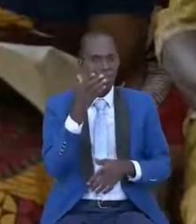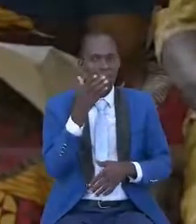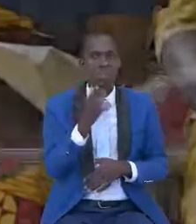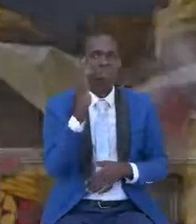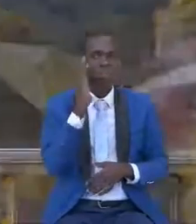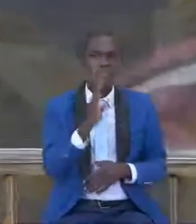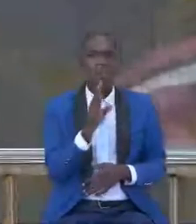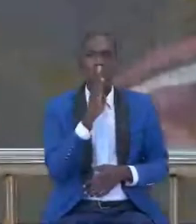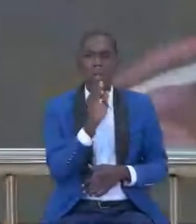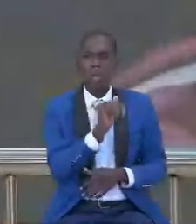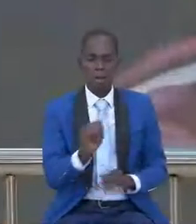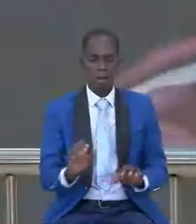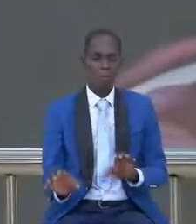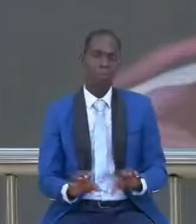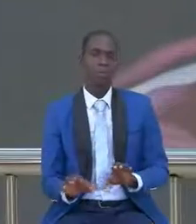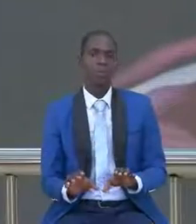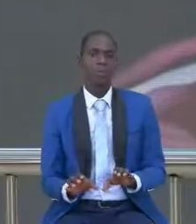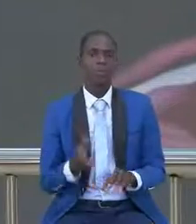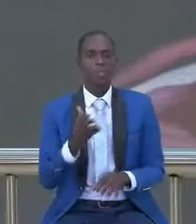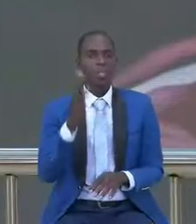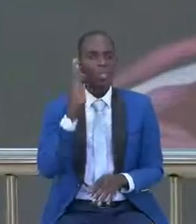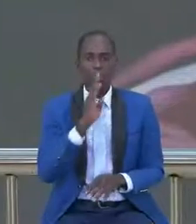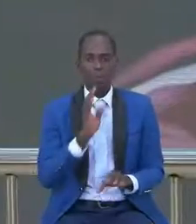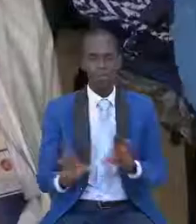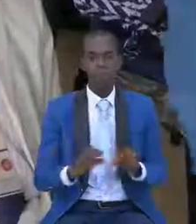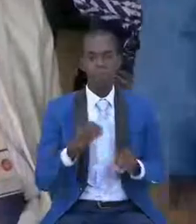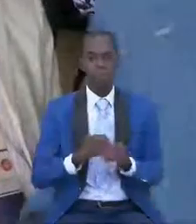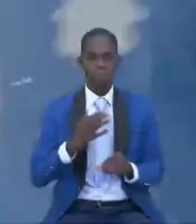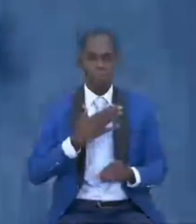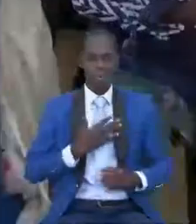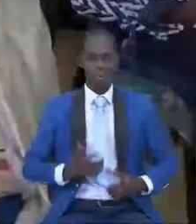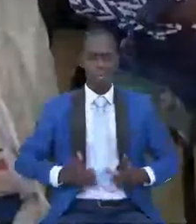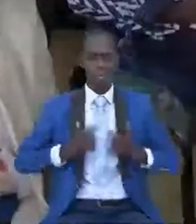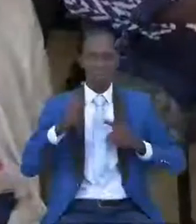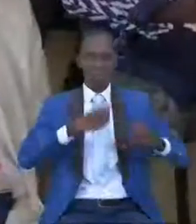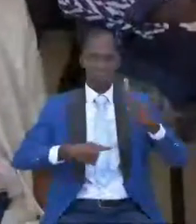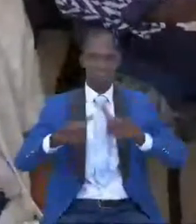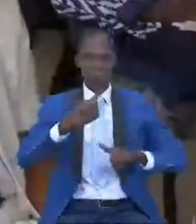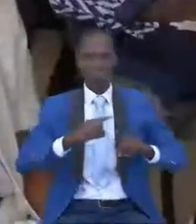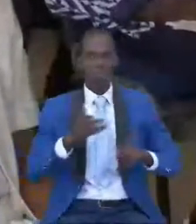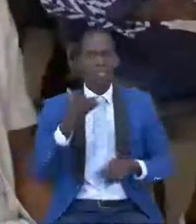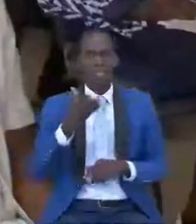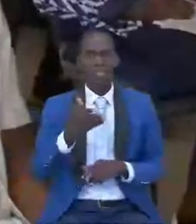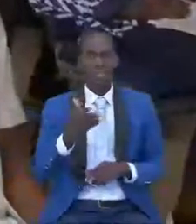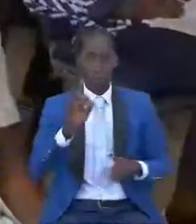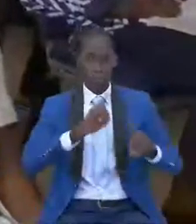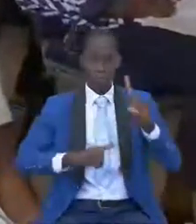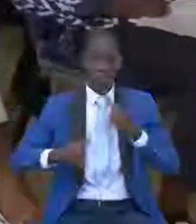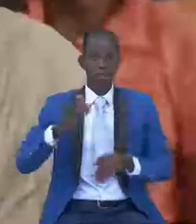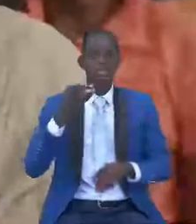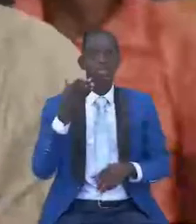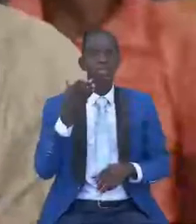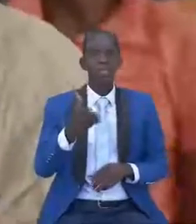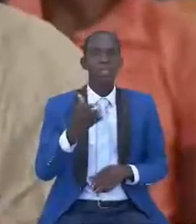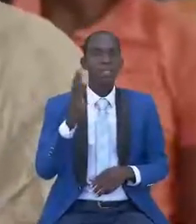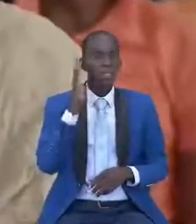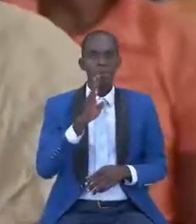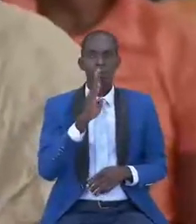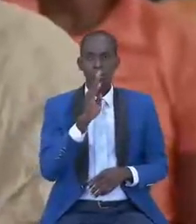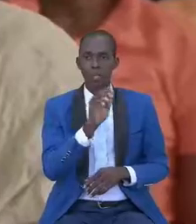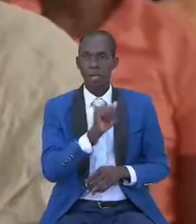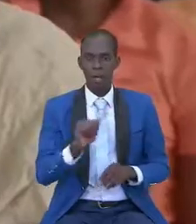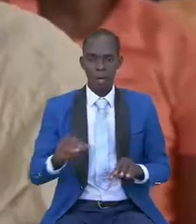parce que les choses qui lui ont été dites auront leur accomplissement. Il y aura l'accomplissement dans ma vie. Dis-le pour toi-même. Il y aura l'accomplissement